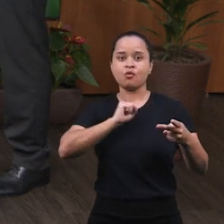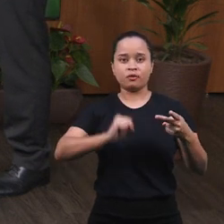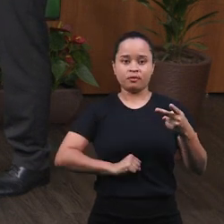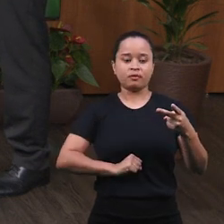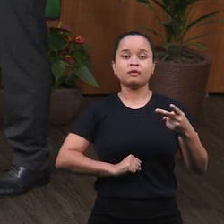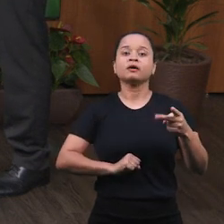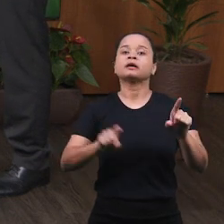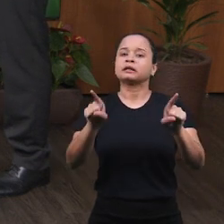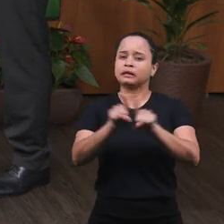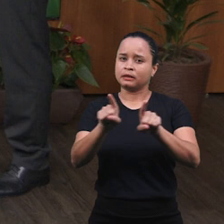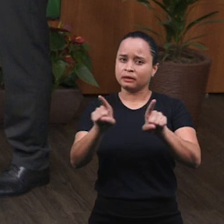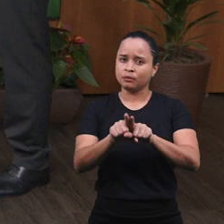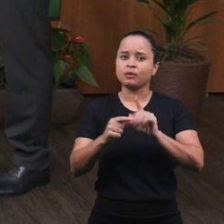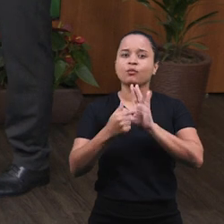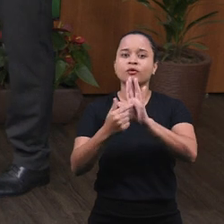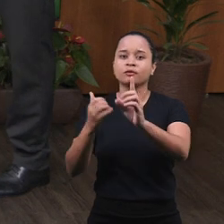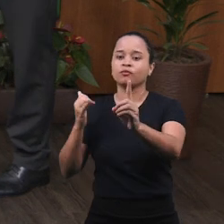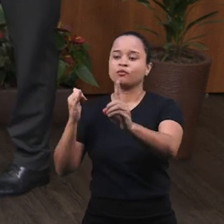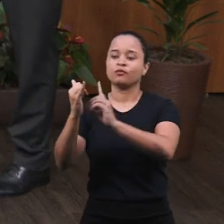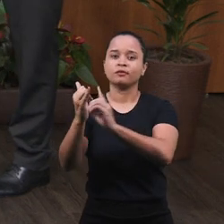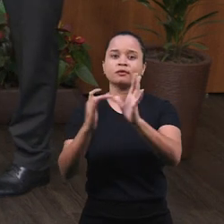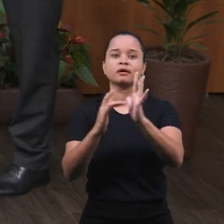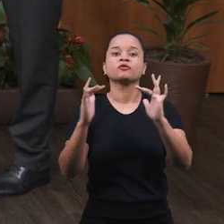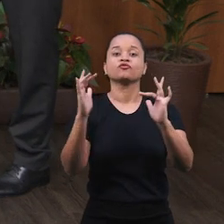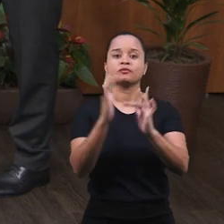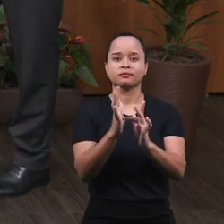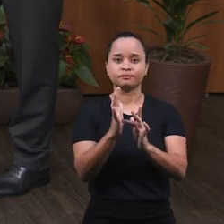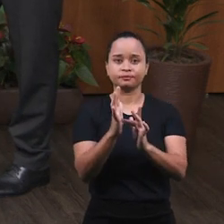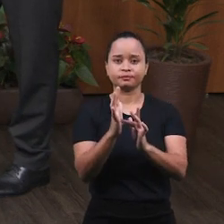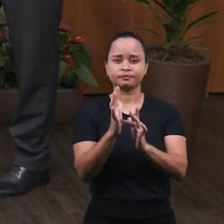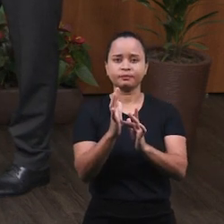aussi pointait prophétiquement vers Jésus.